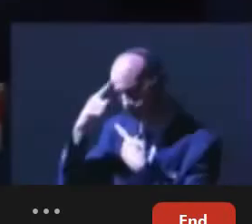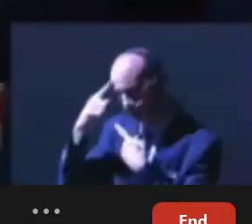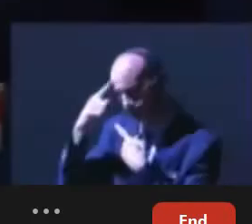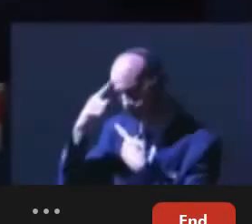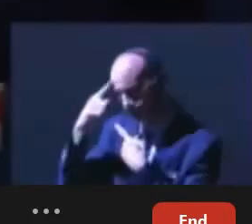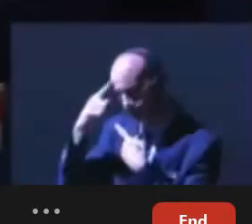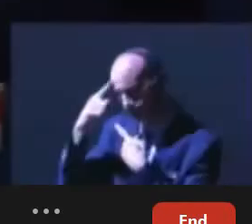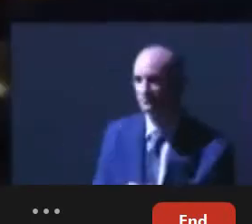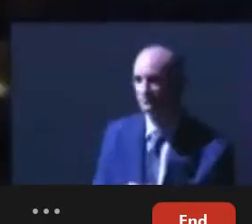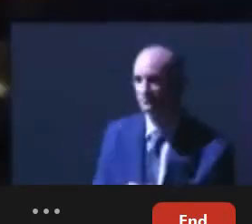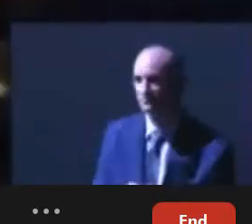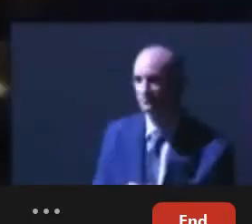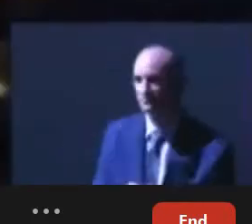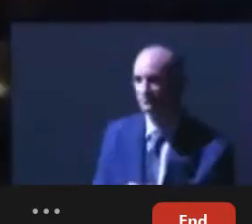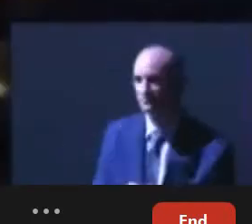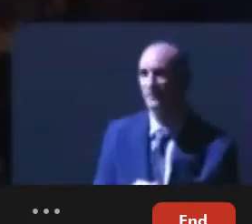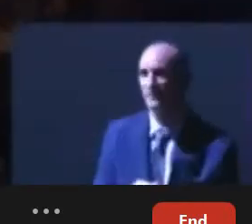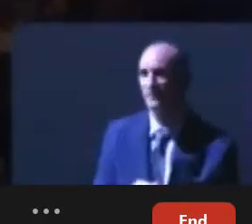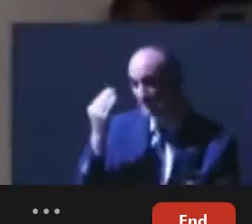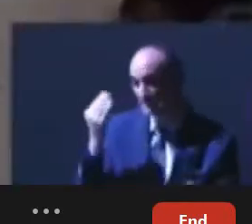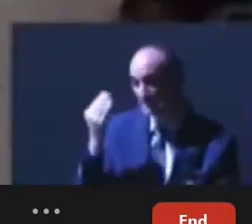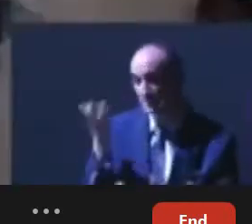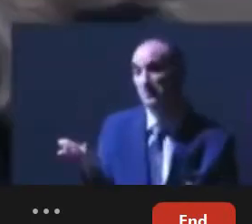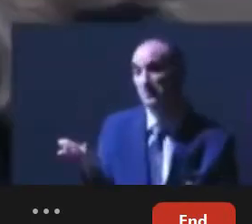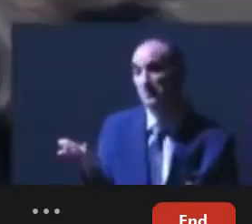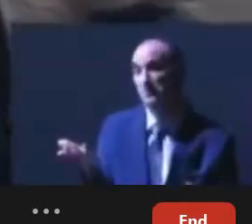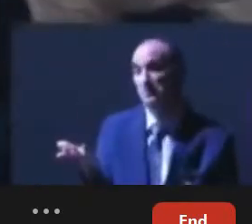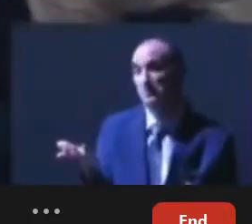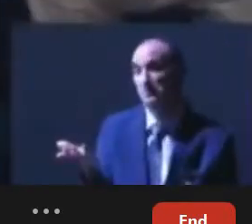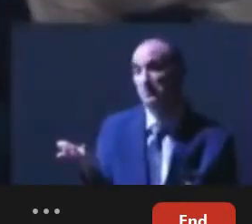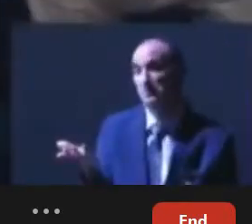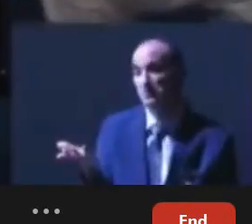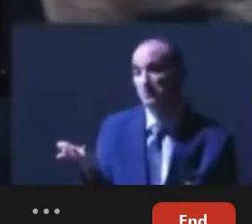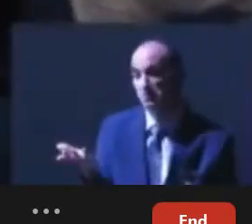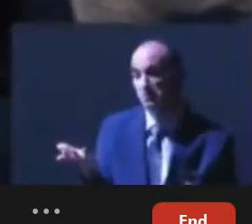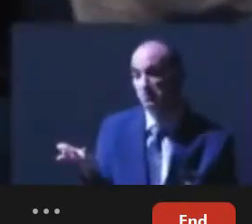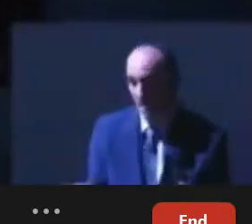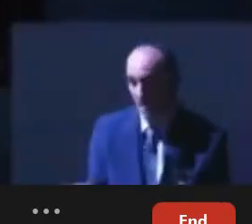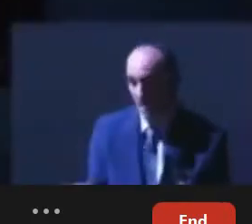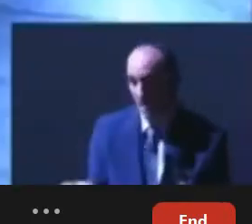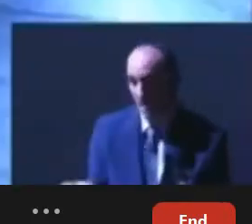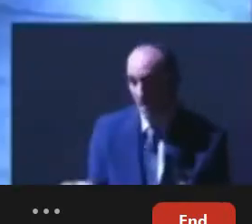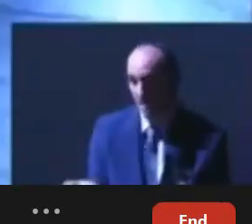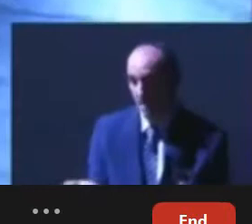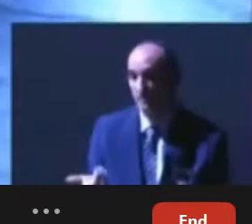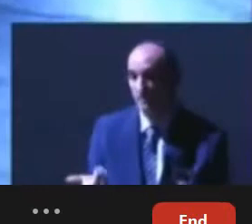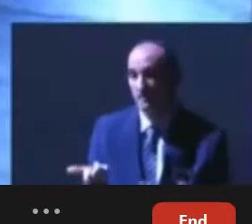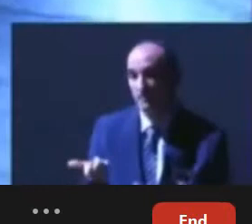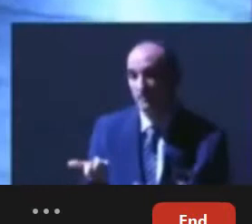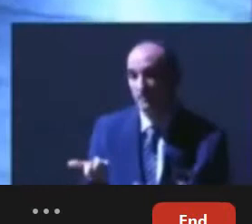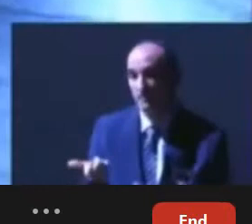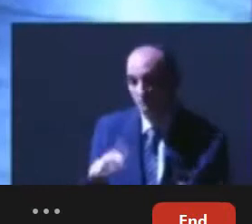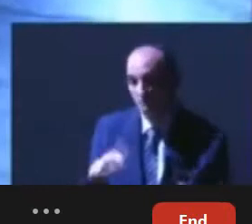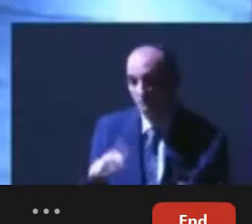Điều đó bình thường hay không bình thường, tôi nghĩ thì nó thực sự là rất là bình thường, vì chúng ta